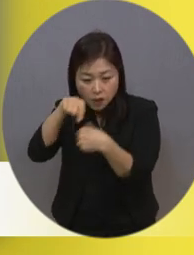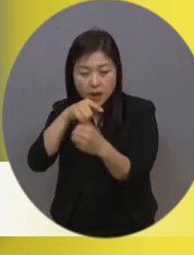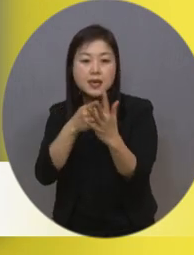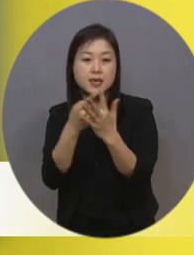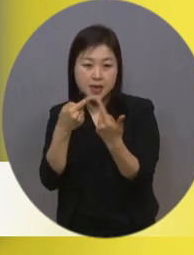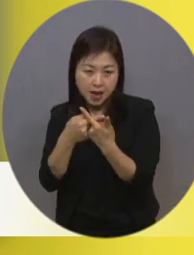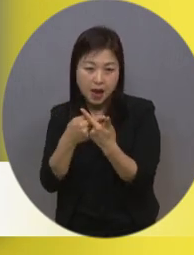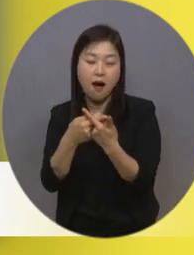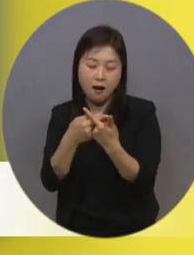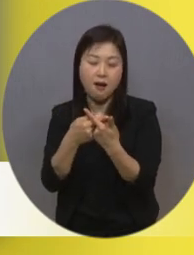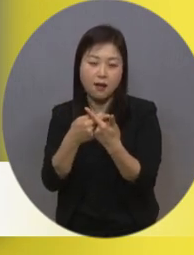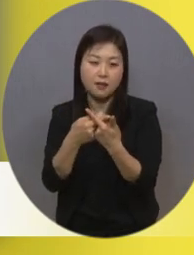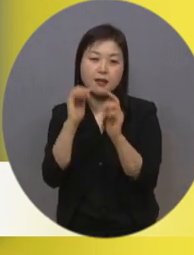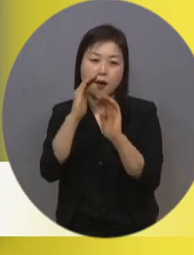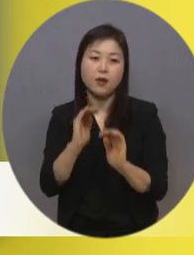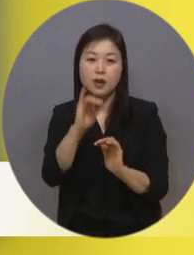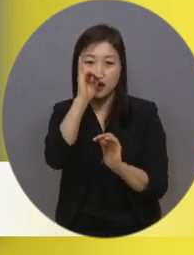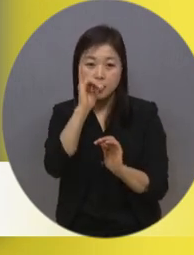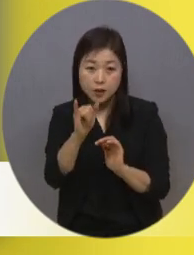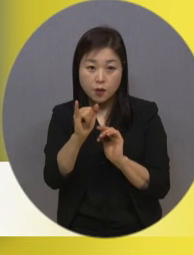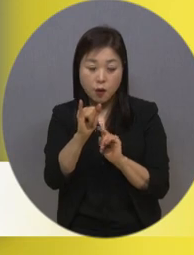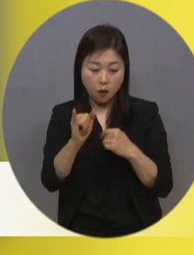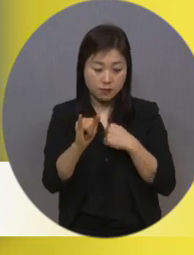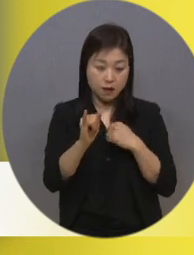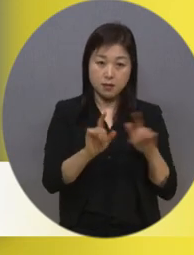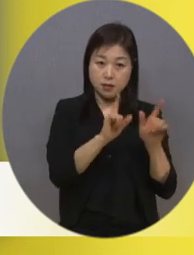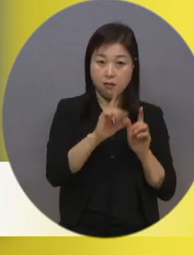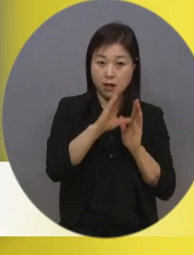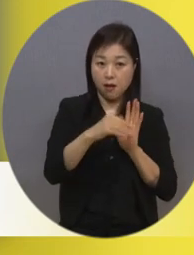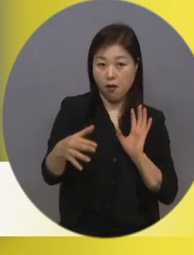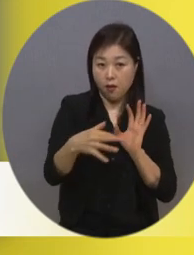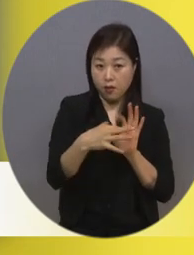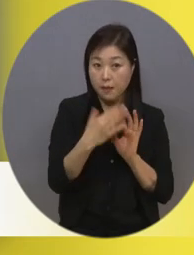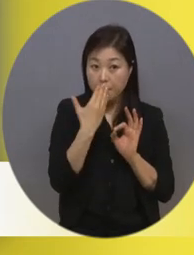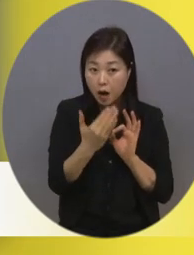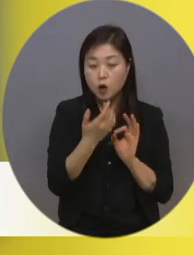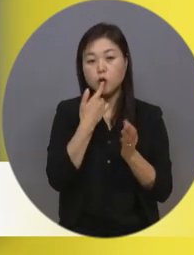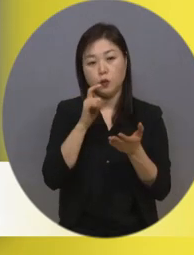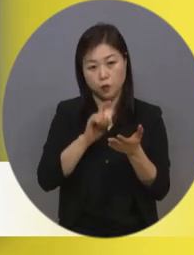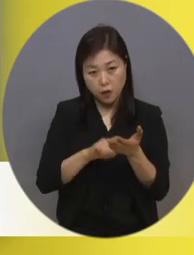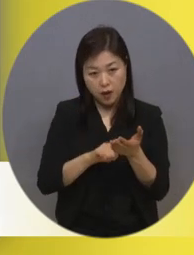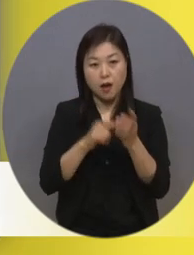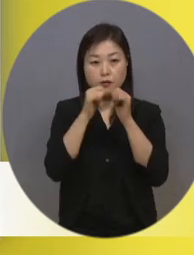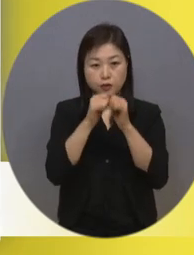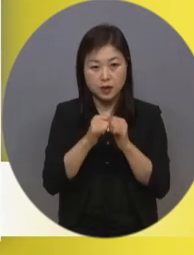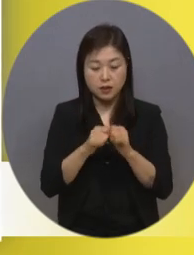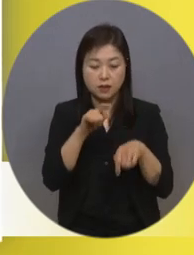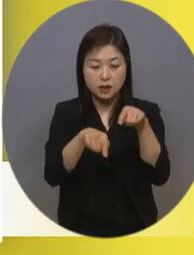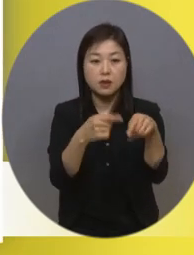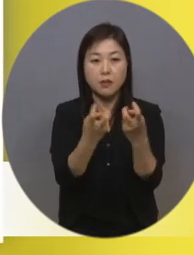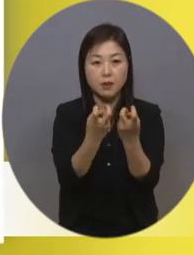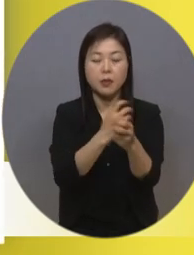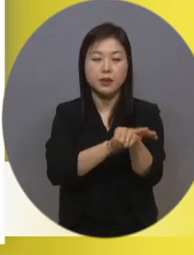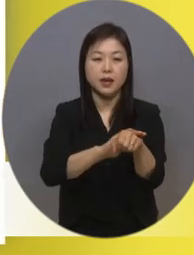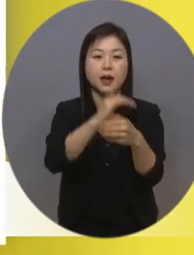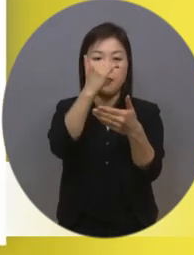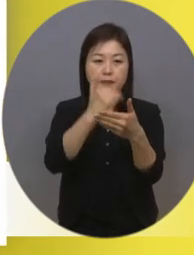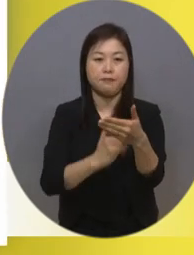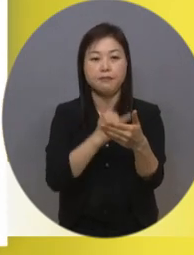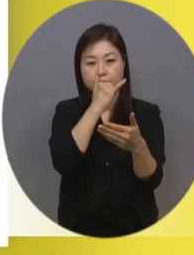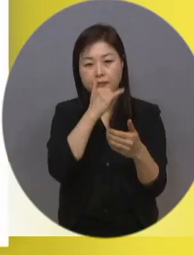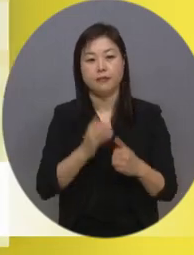한편 일상에서 바로 적용해 볼 수 있도록 이해하기 쉽게 구체적 실천 방법을 함께 담은 것이